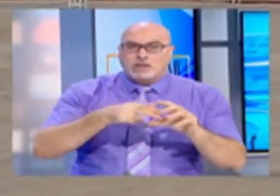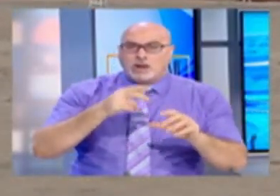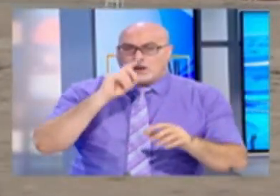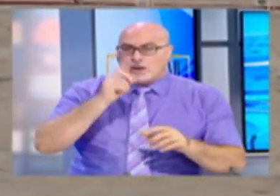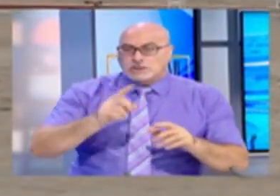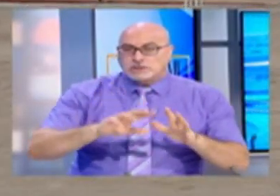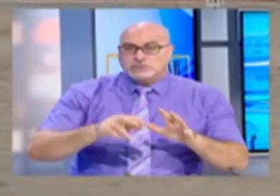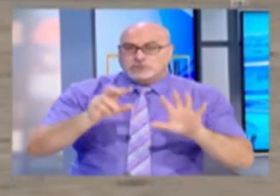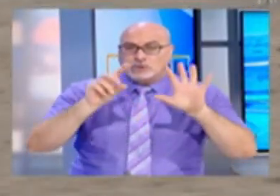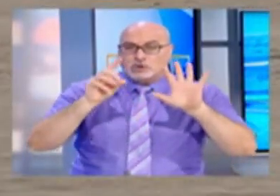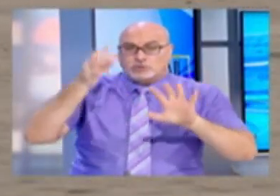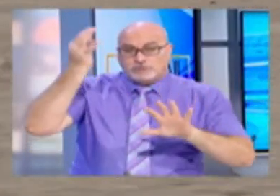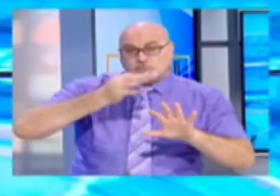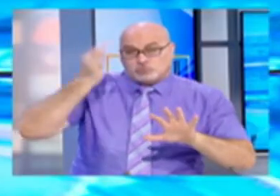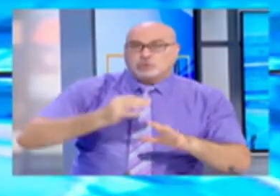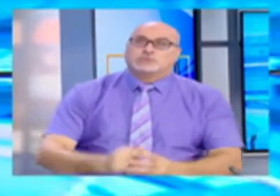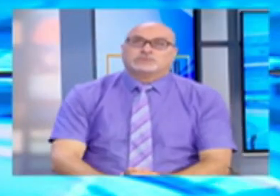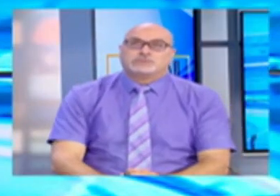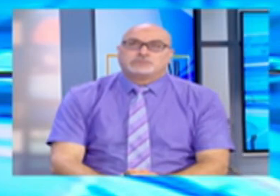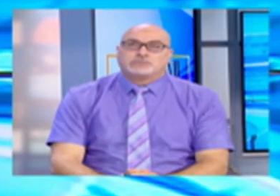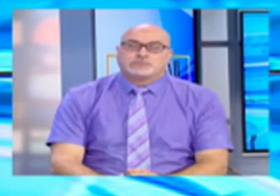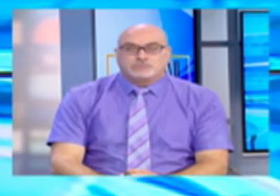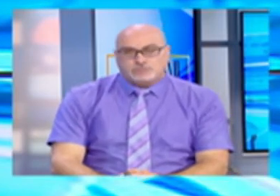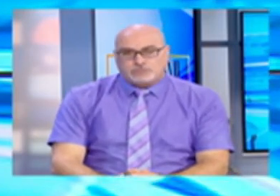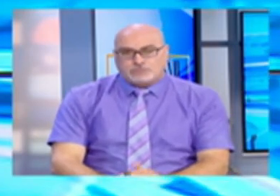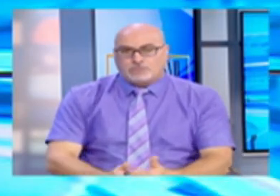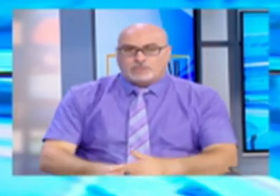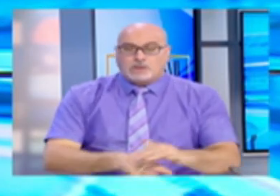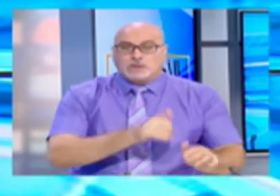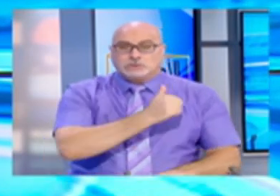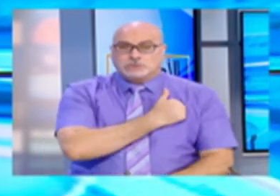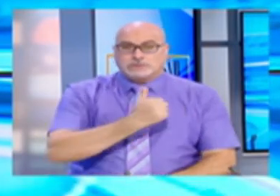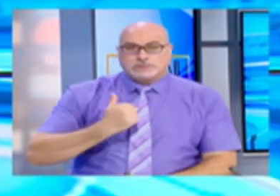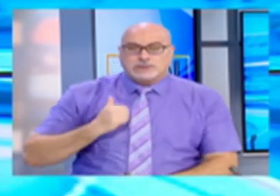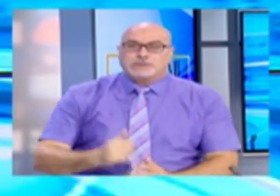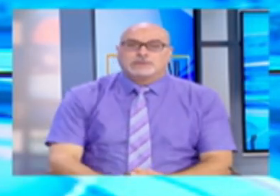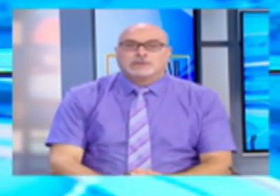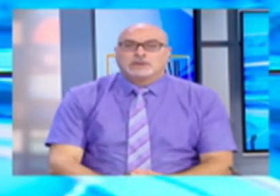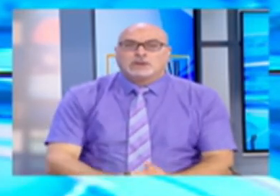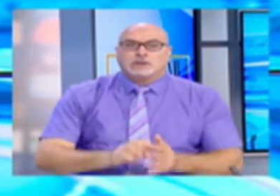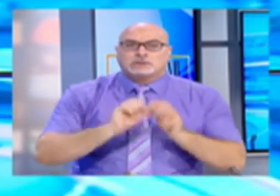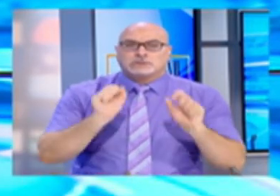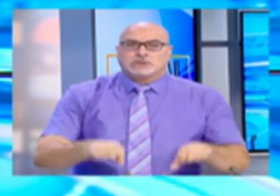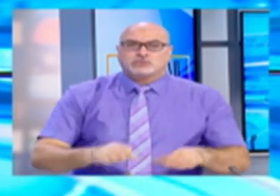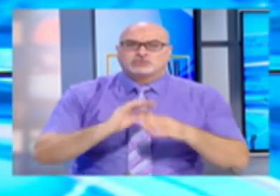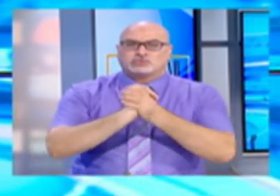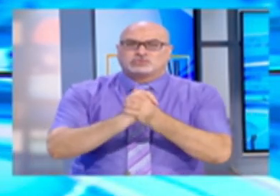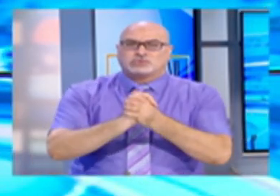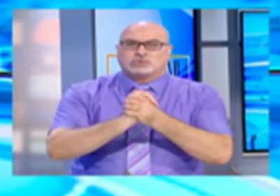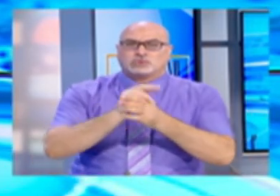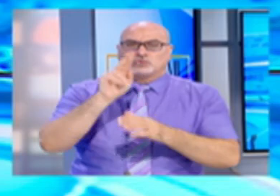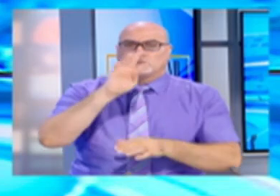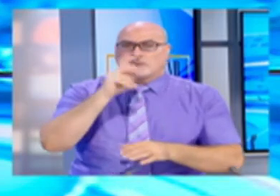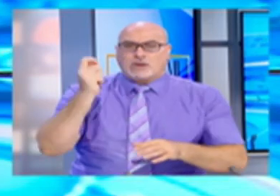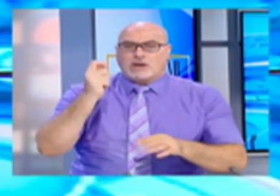تتجاوز 80%. في الانشغال الصحي، انطلقت أمس بمقر الاتحاد العام للعمال